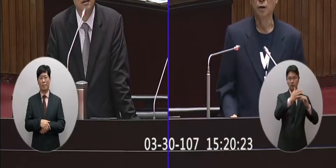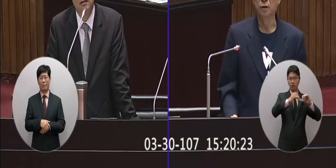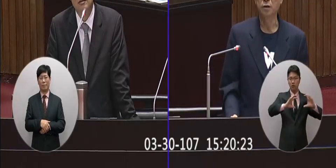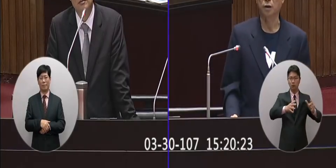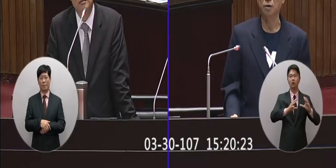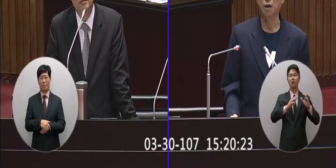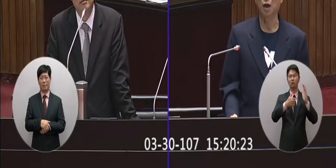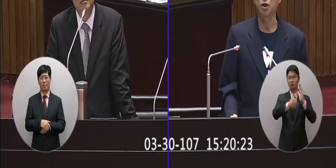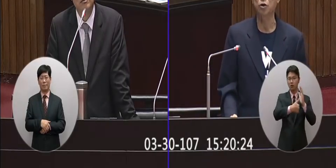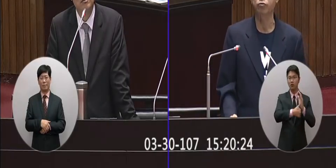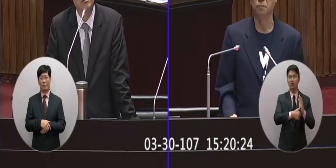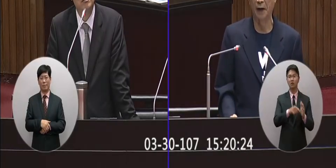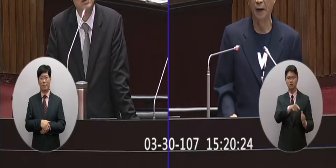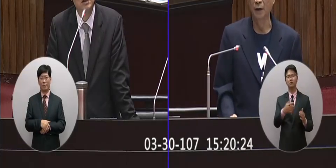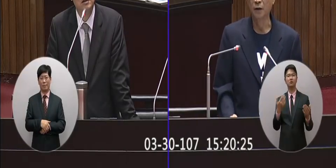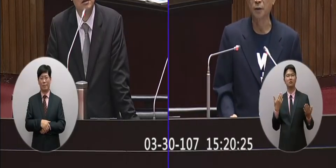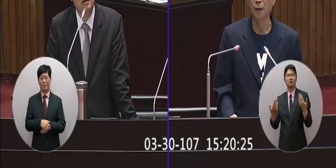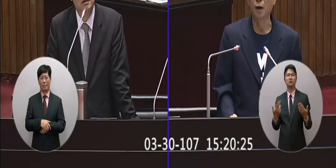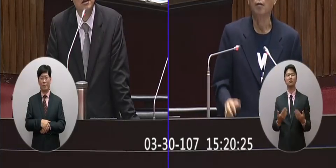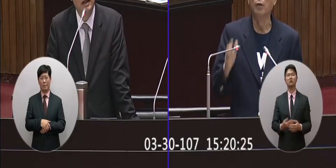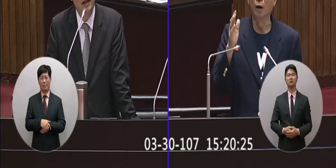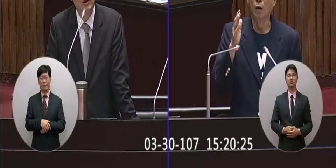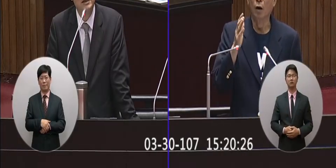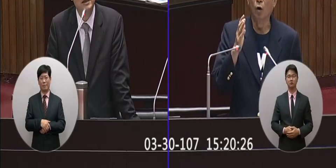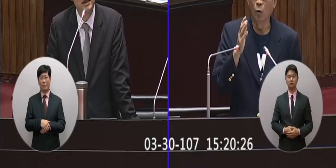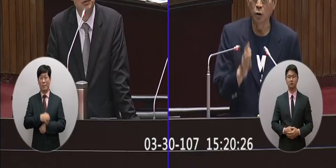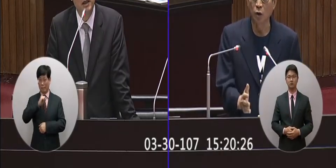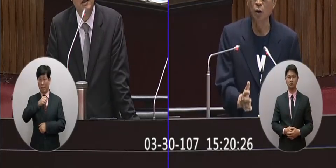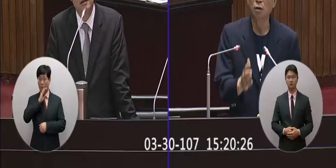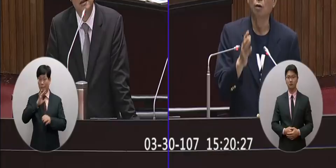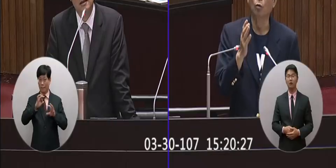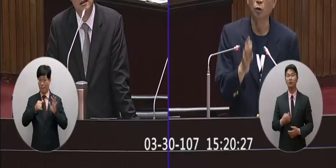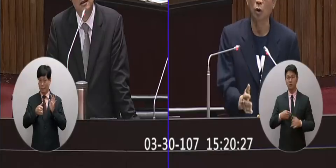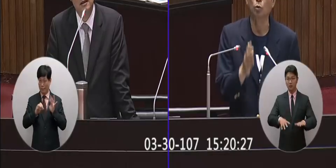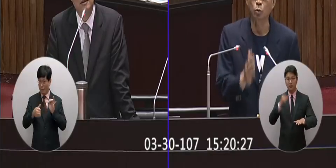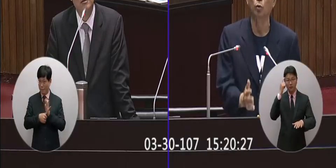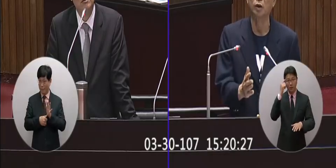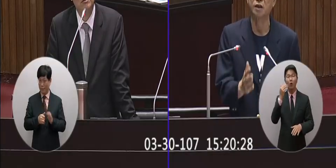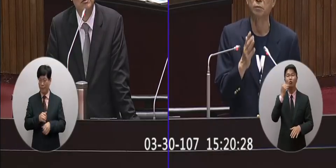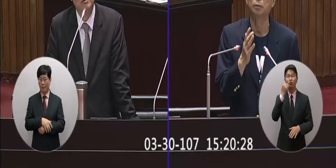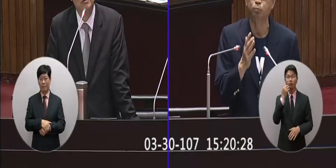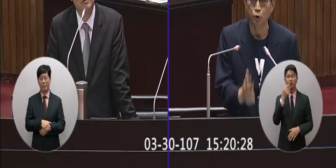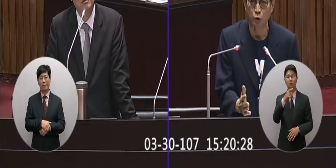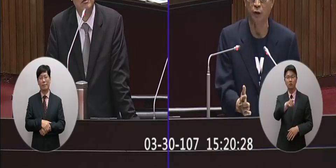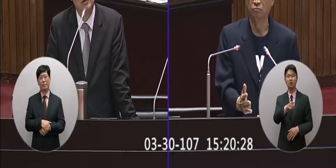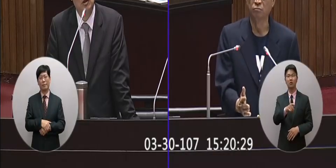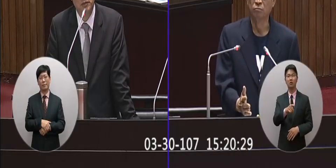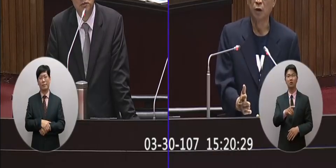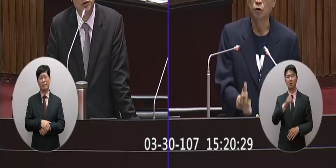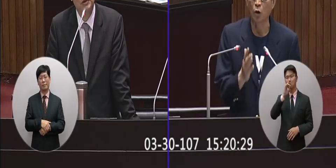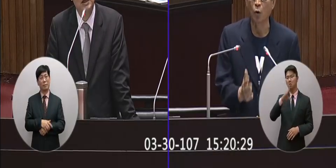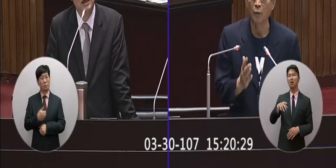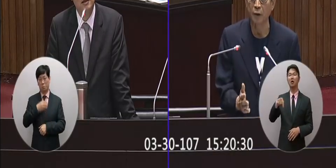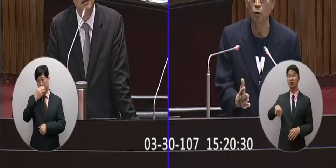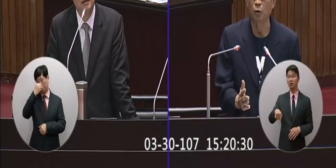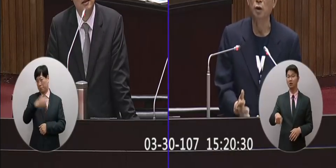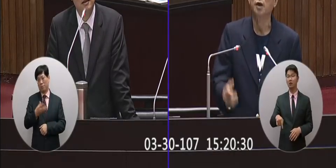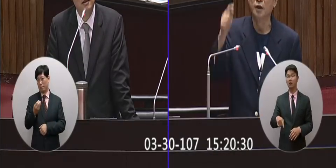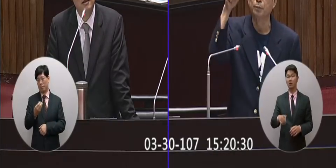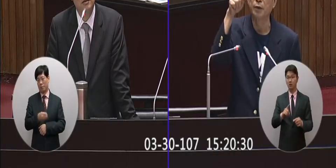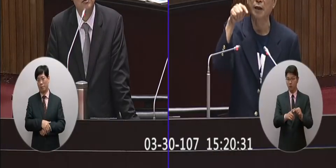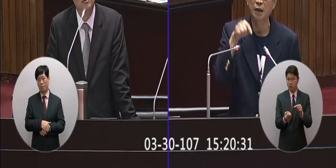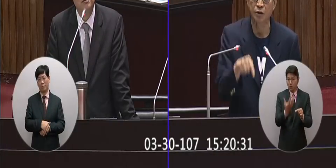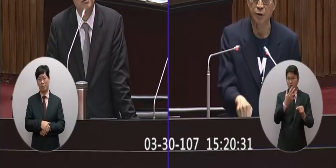民，这个东西讲很清楚嘛，是不是？ 台湾是地名。 我说如果你这么不屑， 我没有不屑啊。 中华民